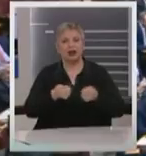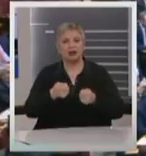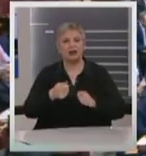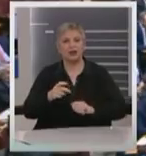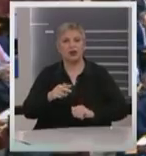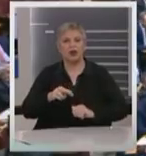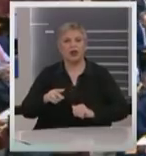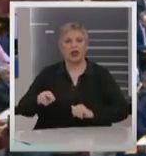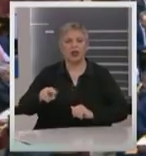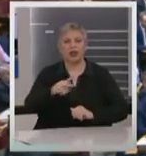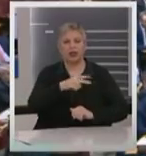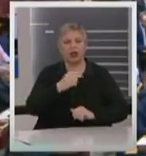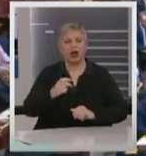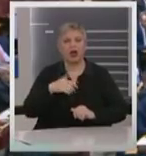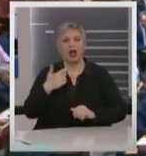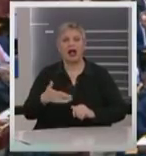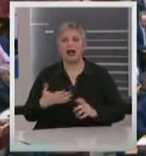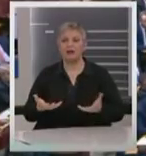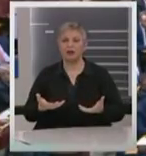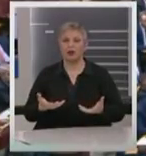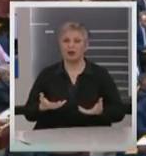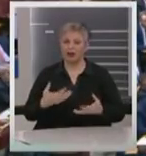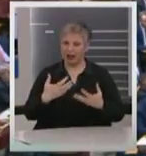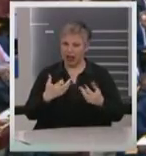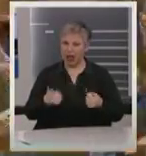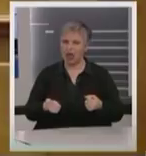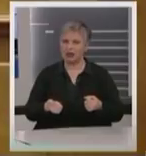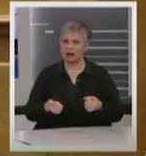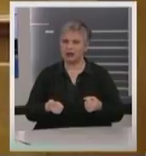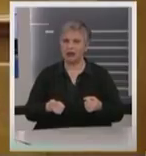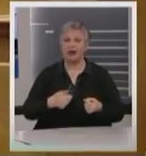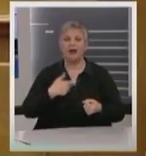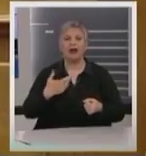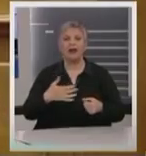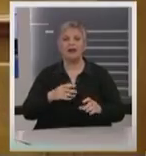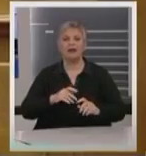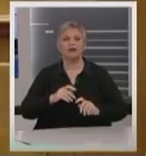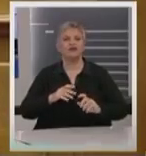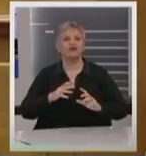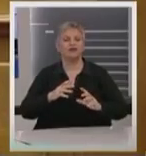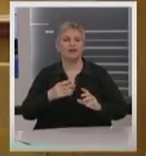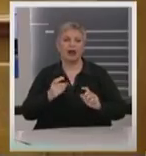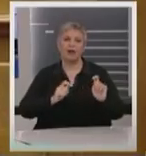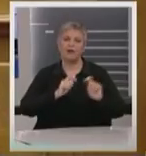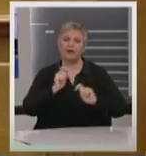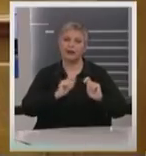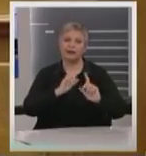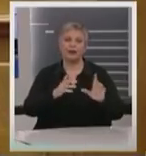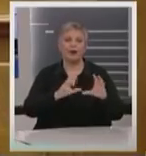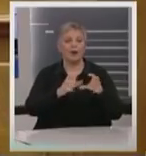πολύ ενδιαφέρουσα βιομηχανία κατασκευής γραμματέων. Γενικών,